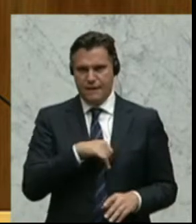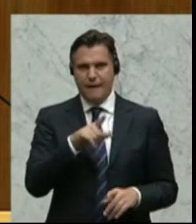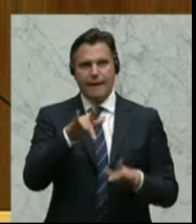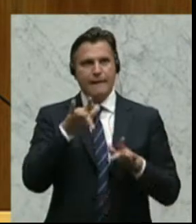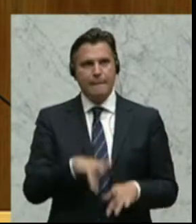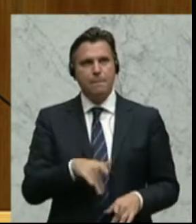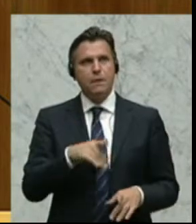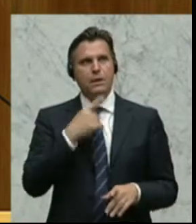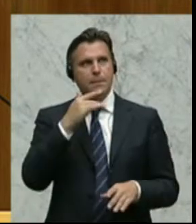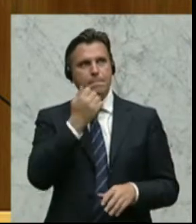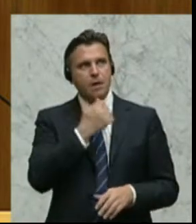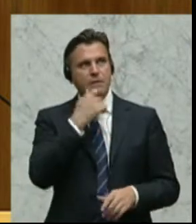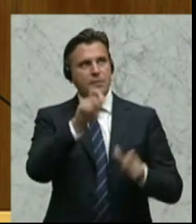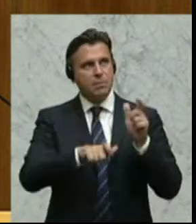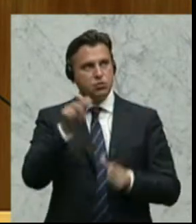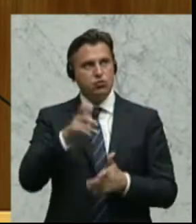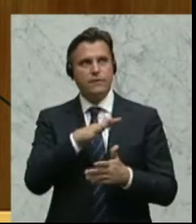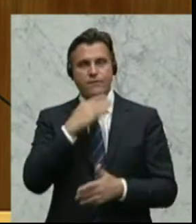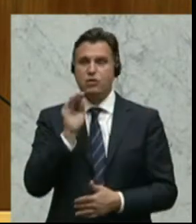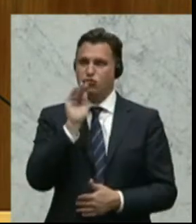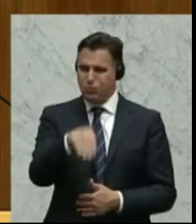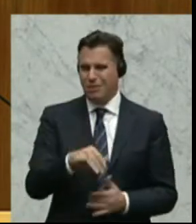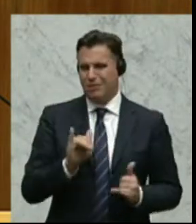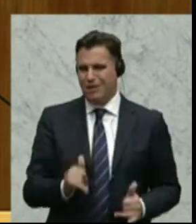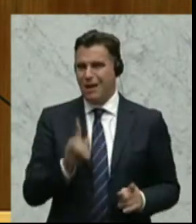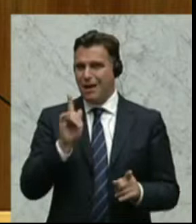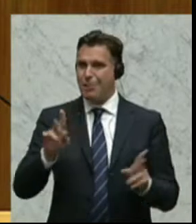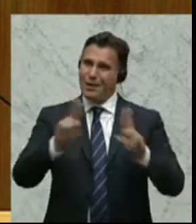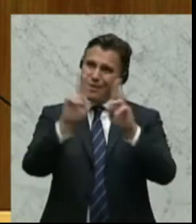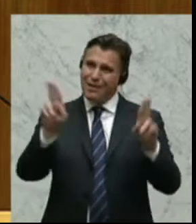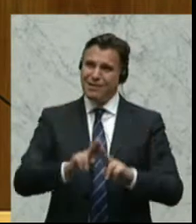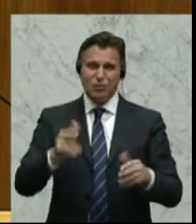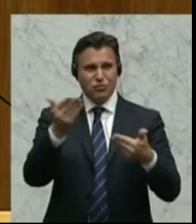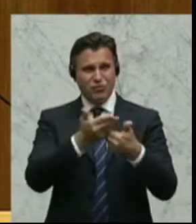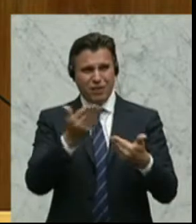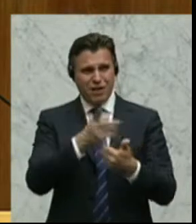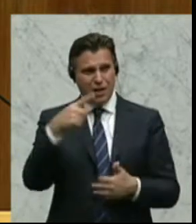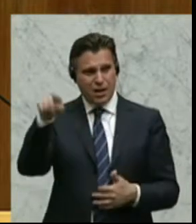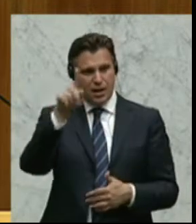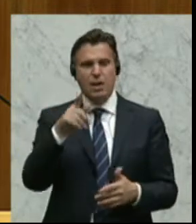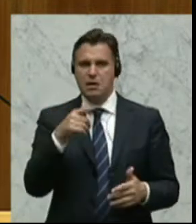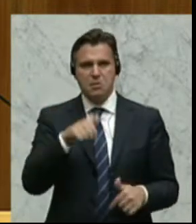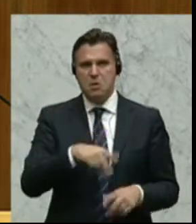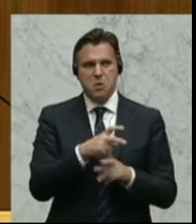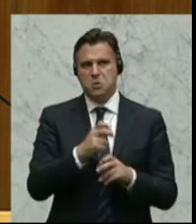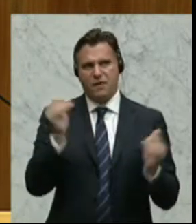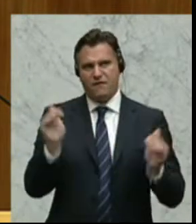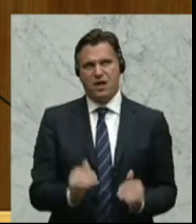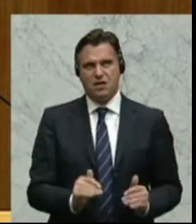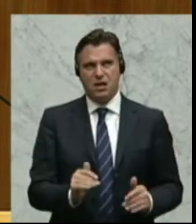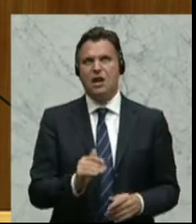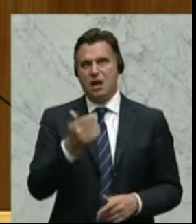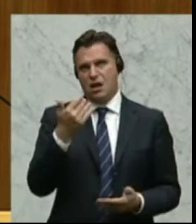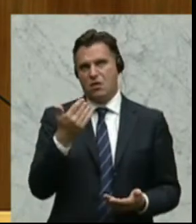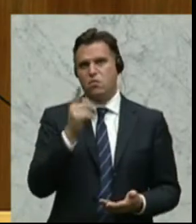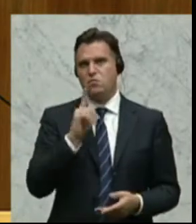ich wirklich schön, aber Firmen im internationalen Vergleich eher weniger, mit einigen Ausnahmen, darunter auch Frank